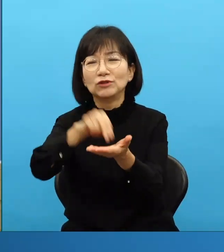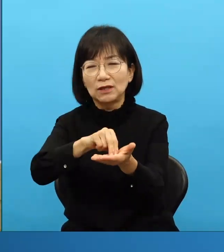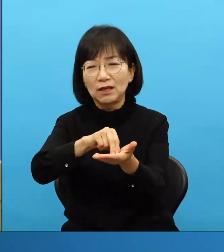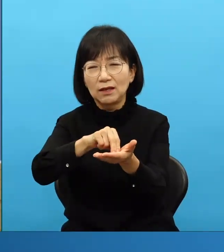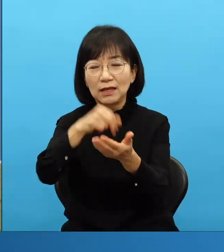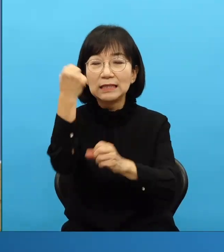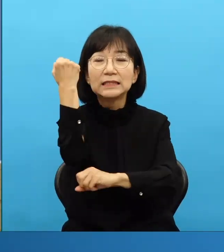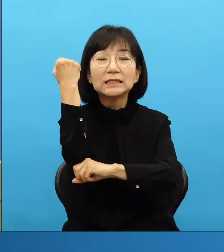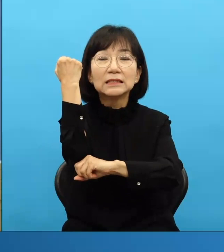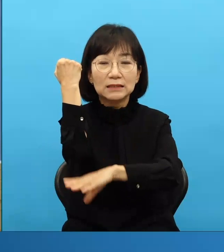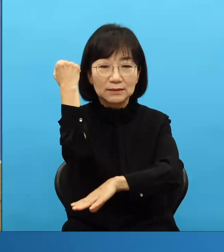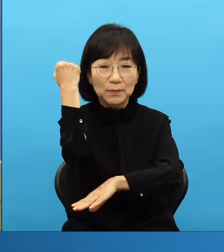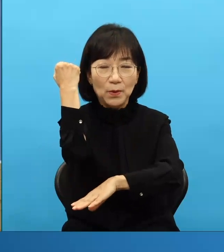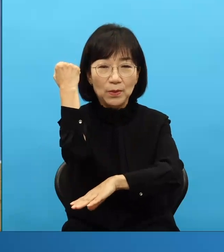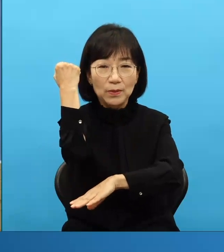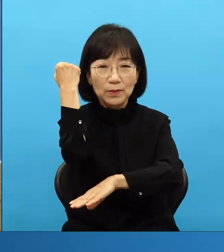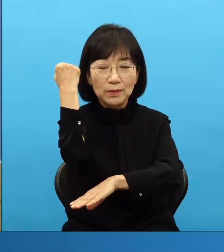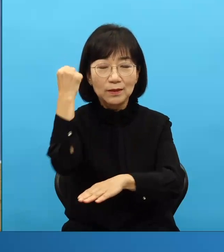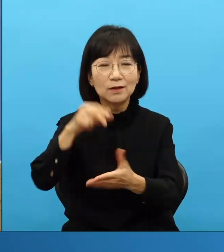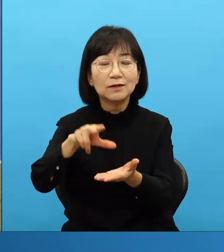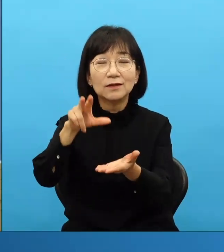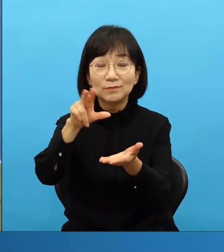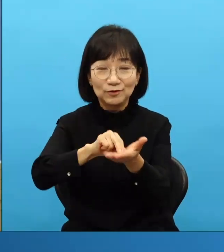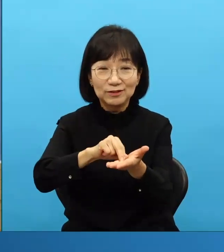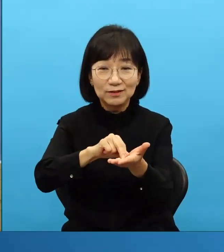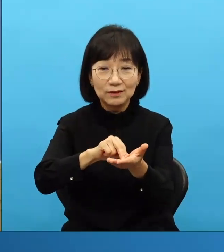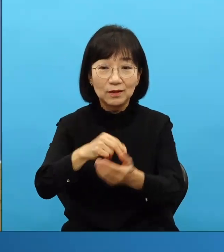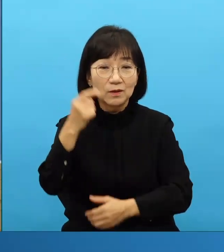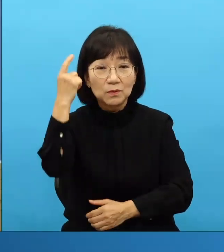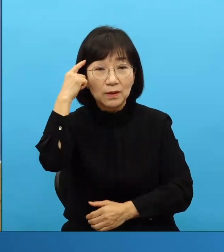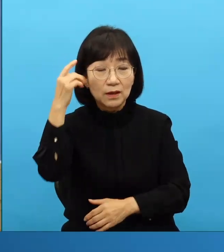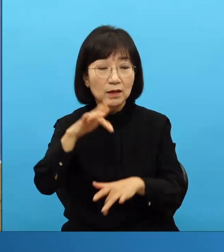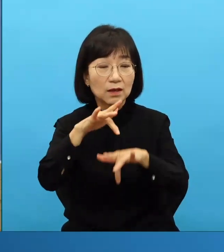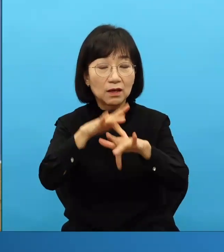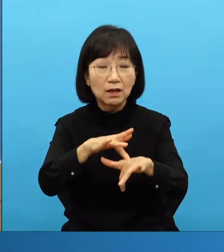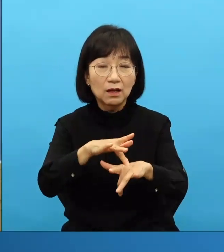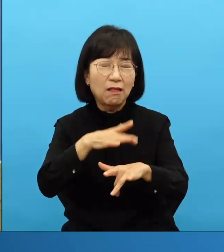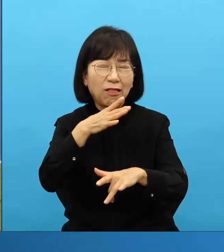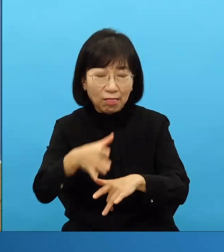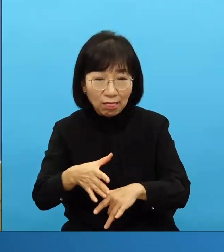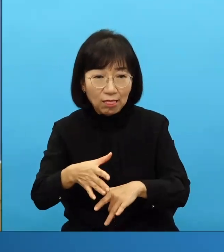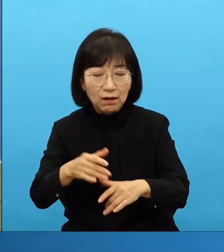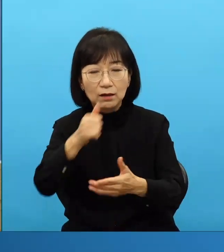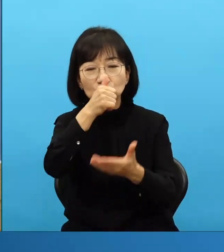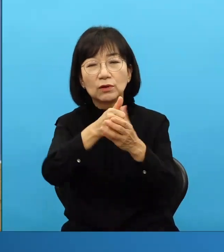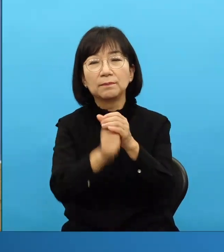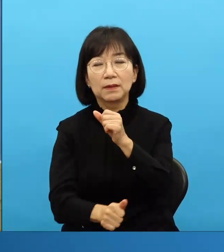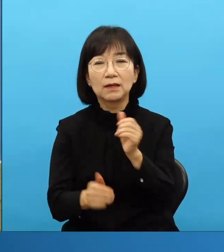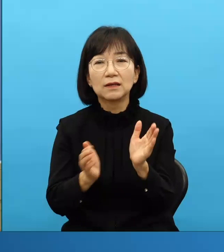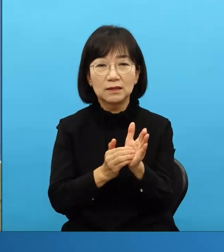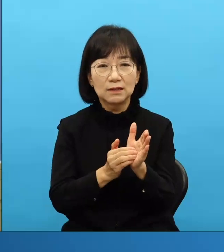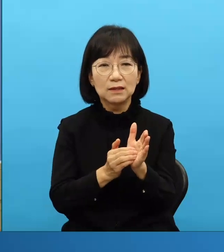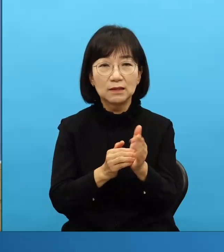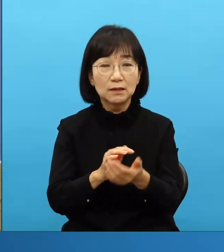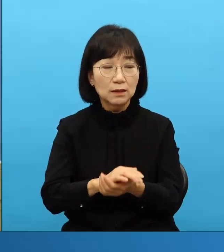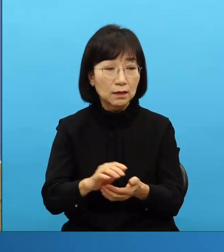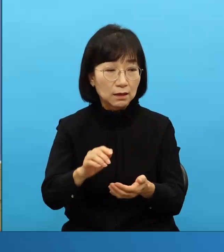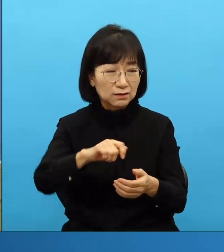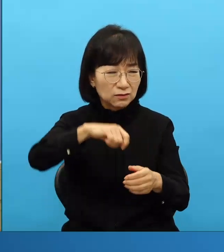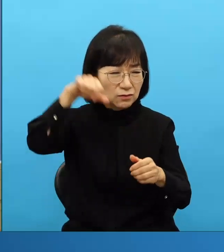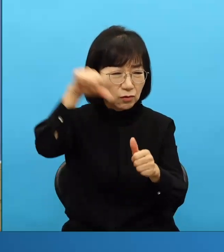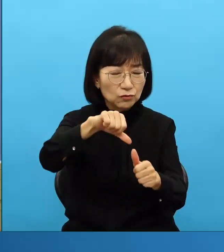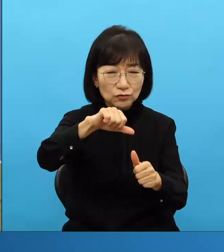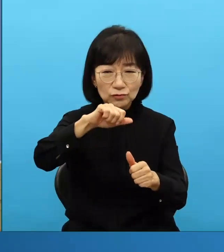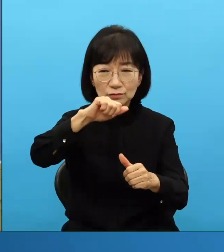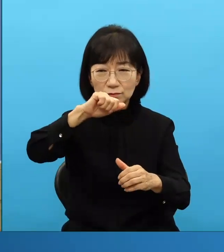문제라 그럽니다. And we call that the fundamental problem. 사단에게 속아서 죄 가운데 빠졌어요. We have been deceived by Satan, fallen into sin. 저주 재앙 속에